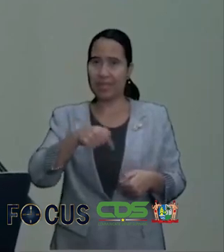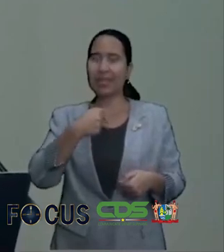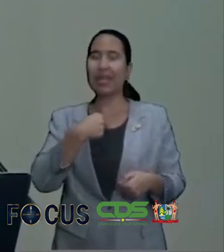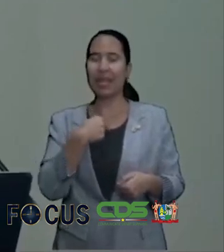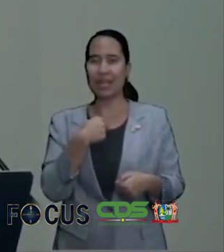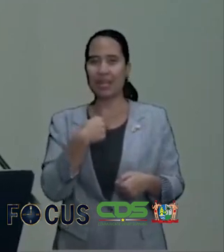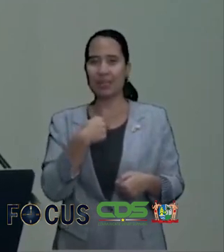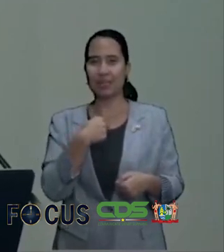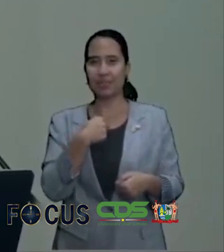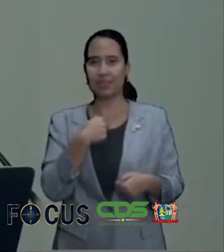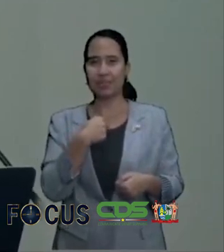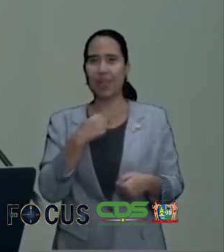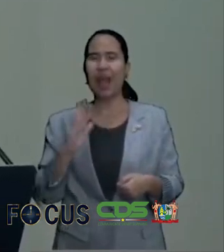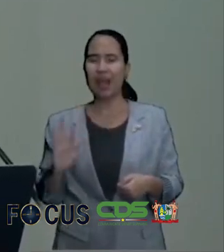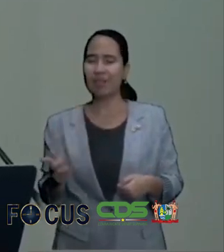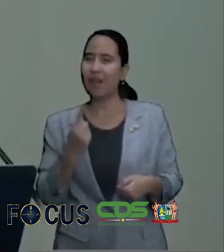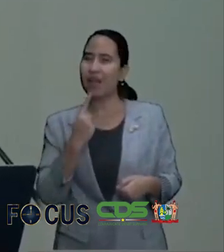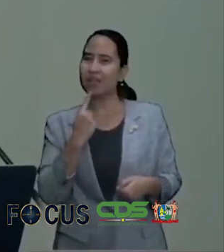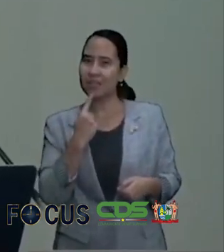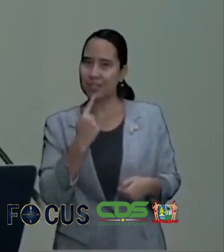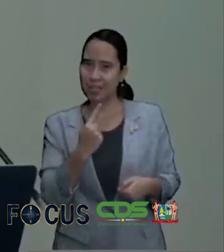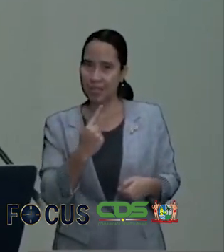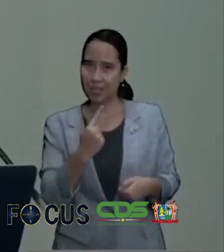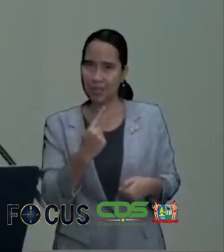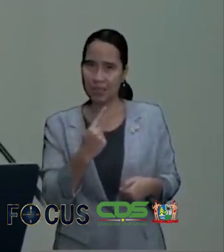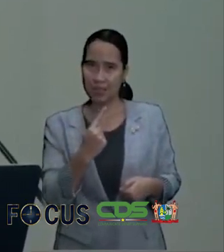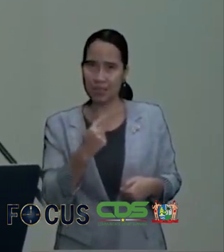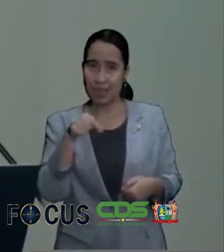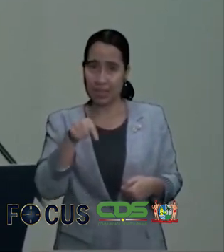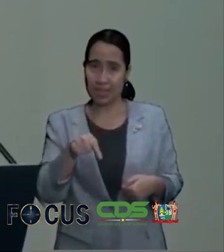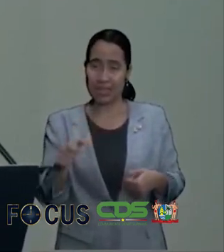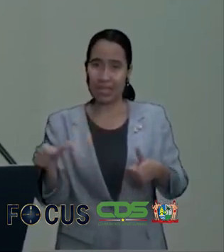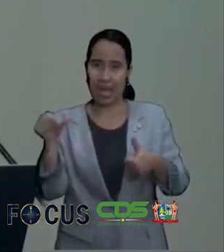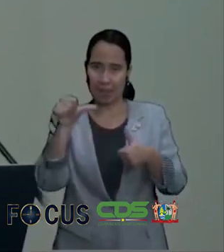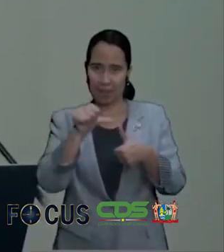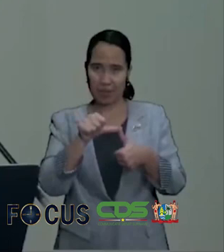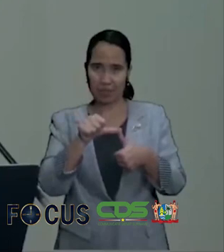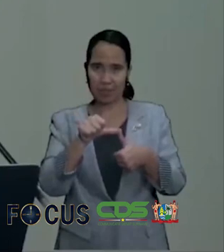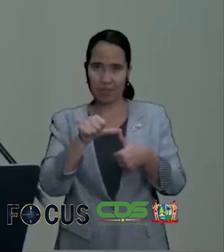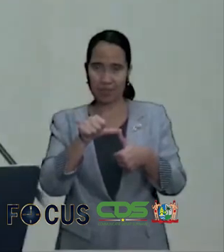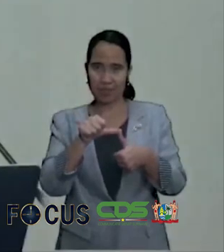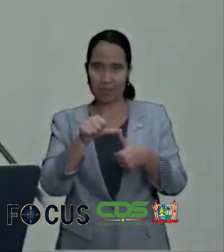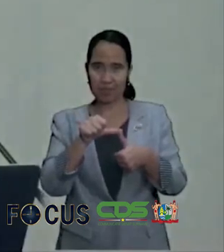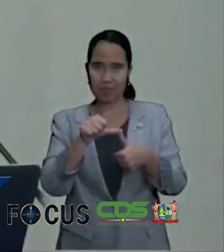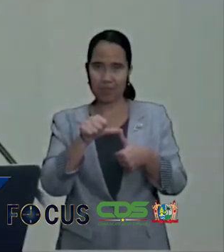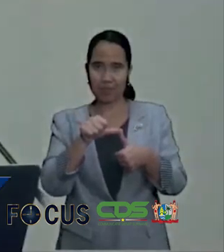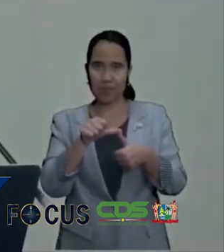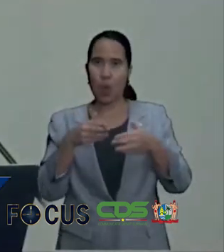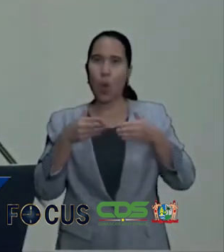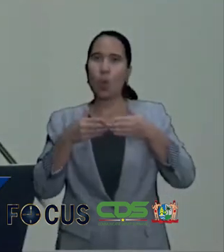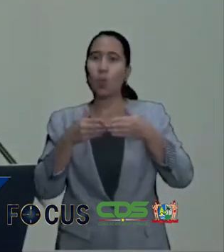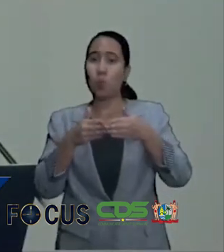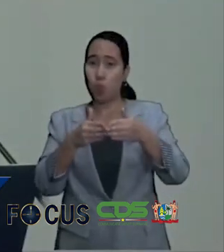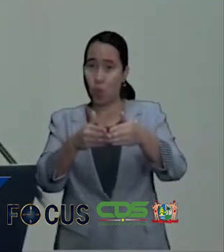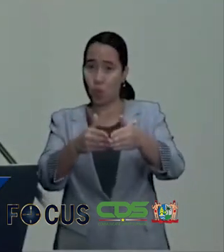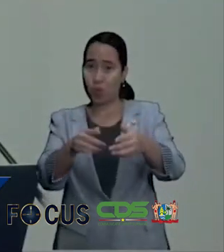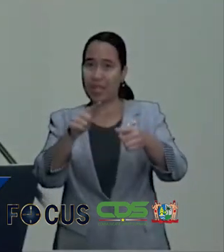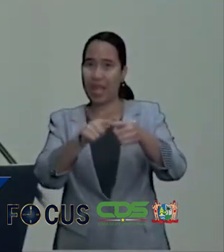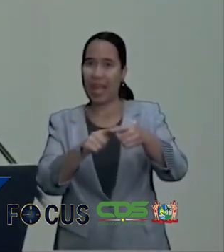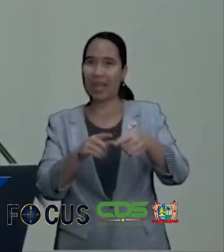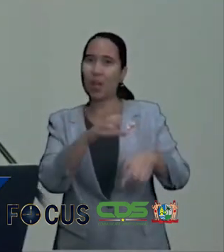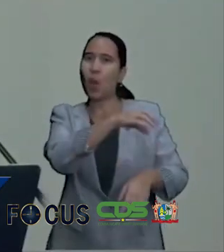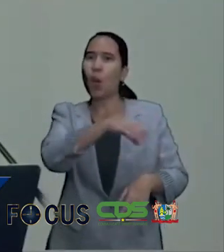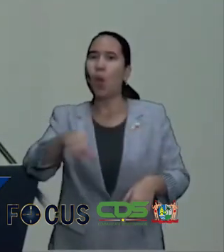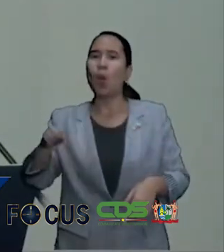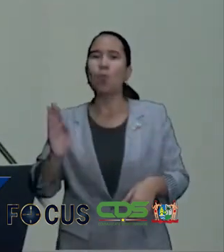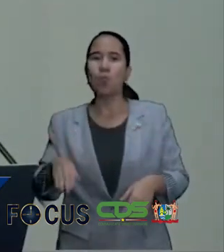uit wil ik dus alvast aangeven dat deze tariefaanpassing met betrekking tot boot- en bushouders, en dan